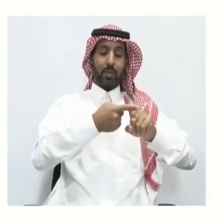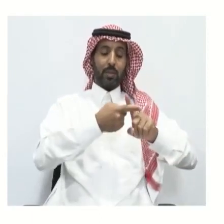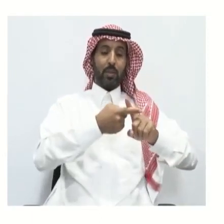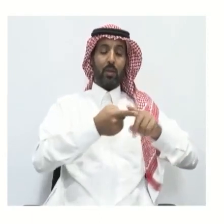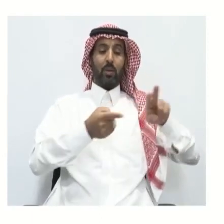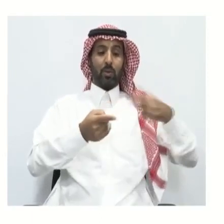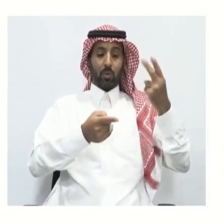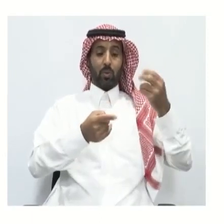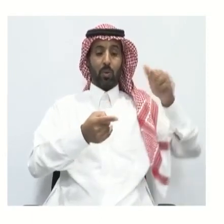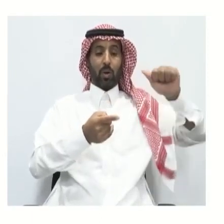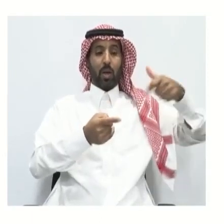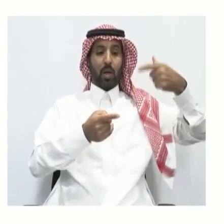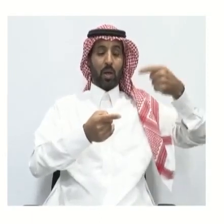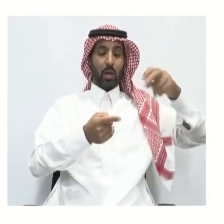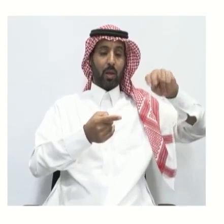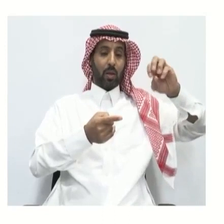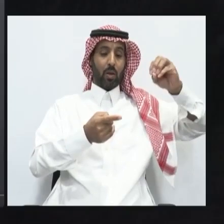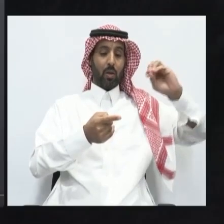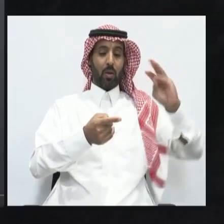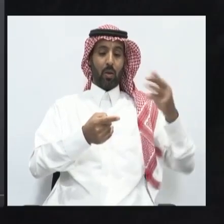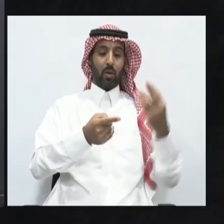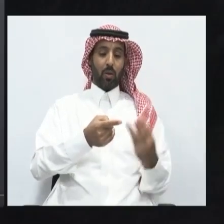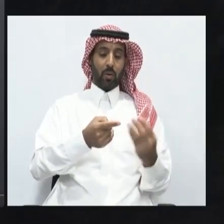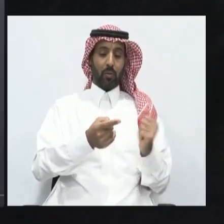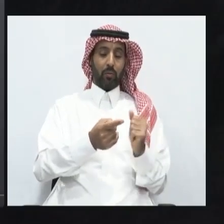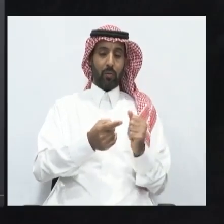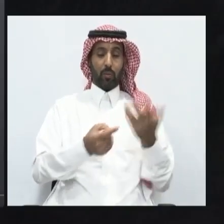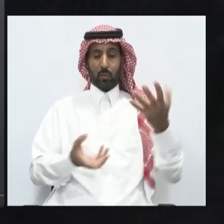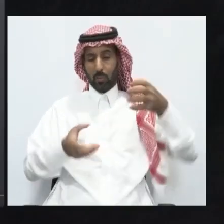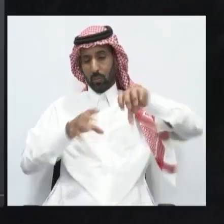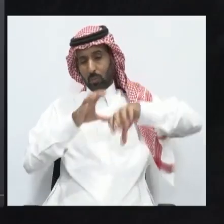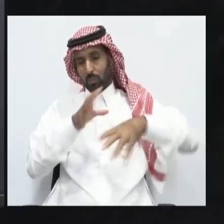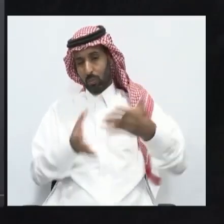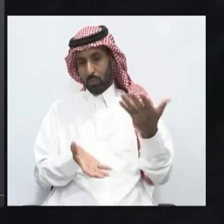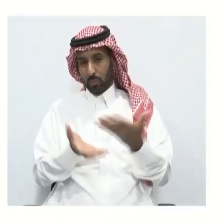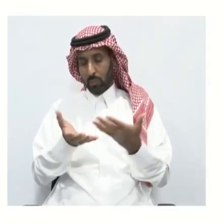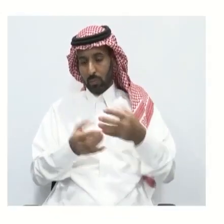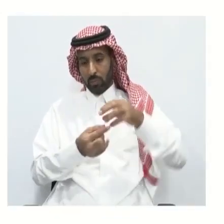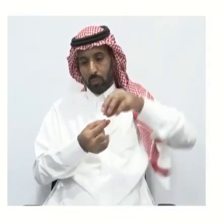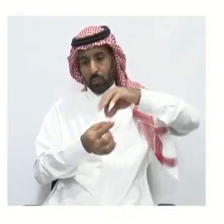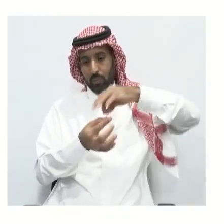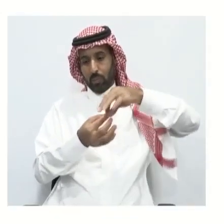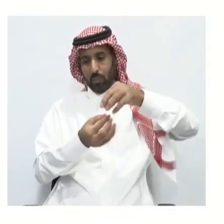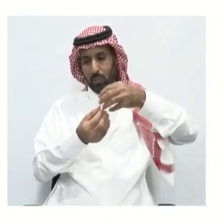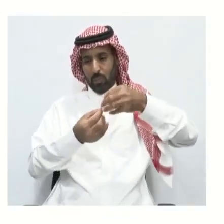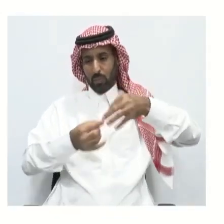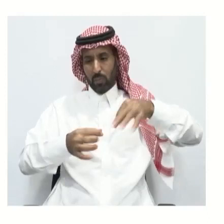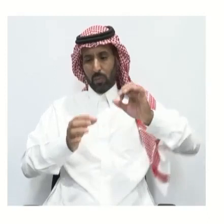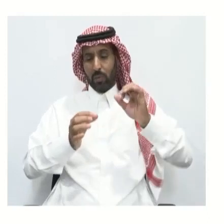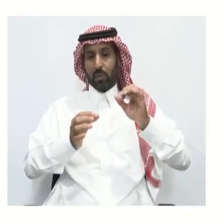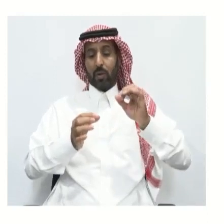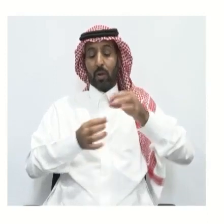نترات الفضه طبعا هذا التفاعل هو نوع من انواع التفاعلات الكيميائيه وهو الاحلال البسيط